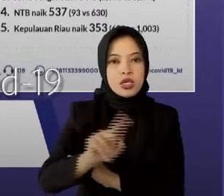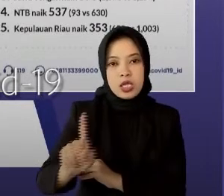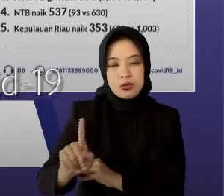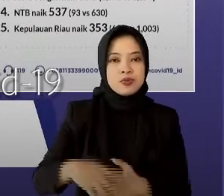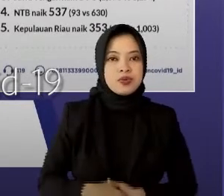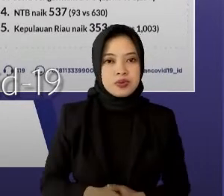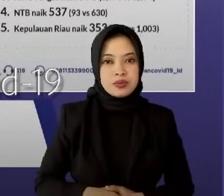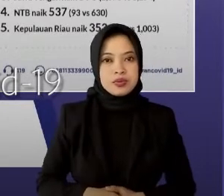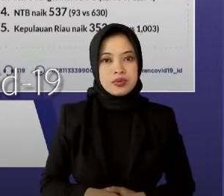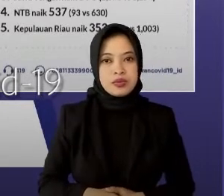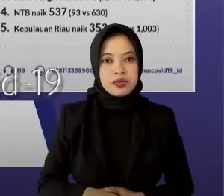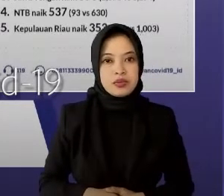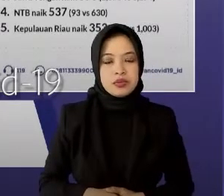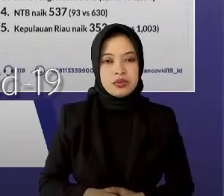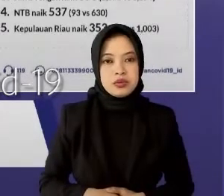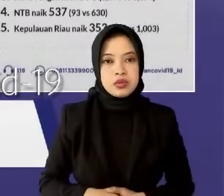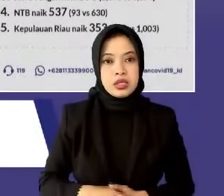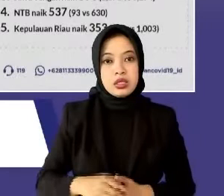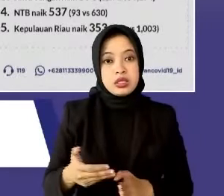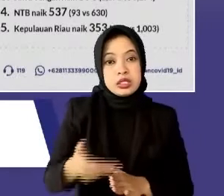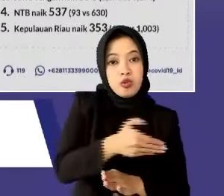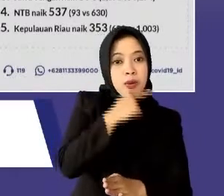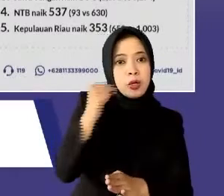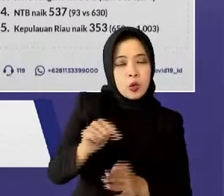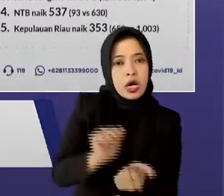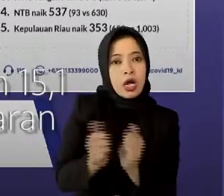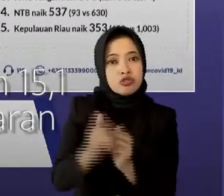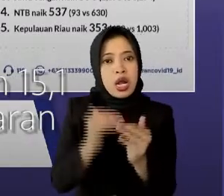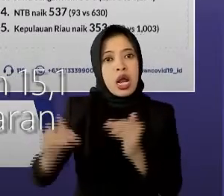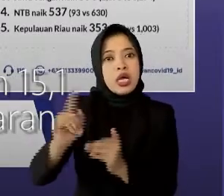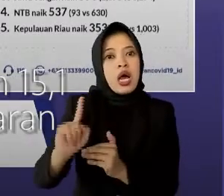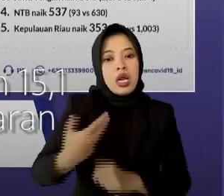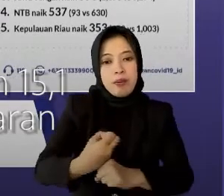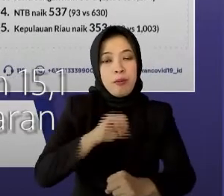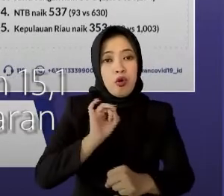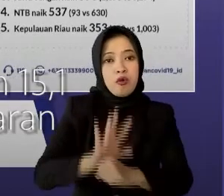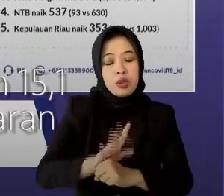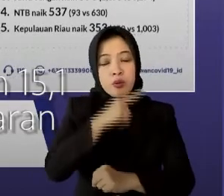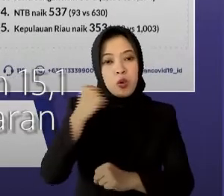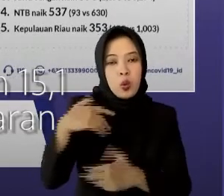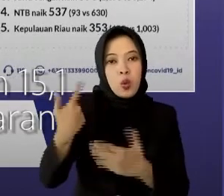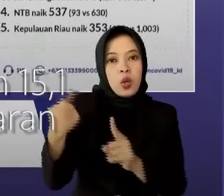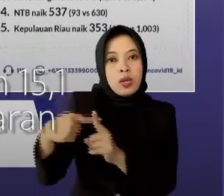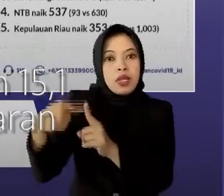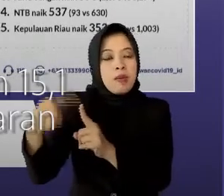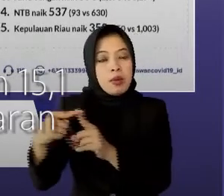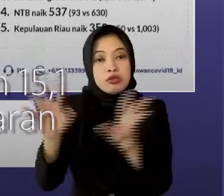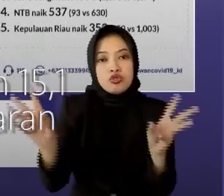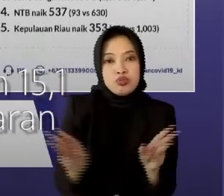2021 setelah pada minggu sebelumnya terjadi kenaikan kasus positif mingguan yang cukup tinggi